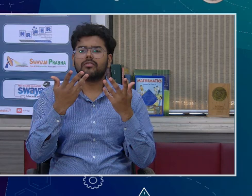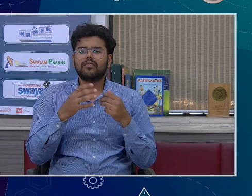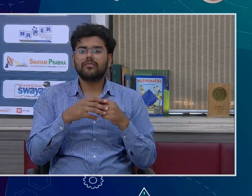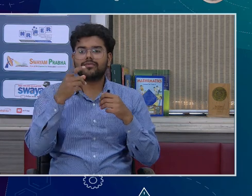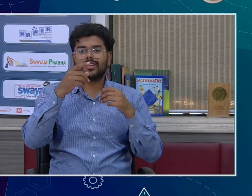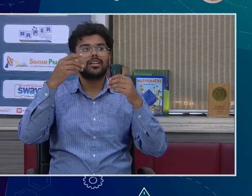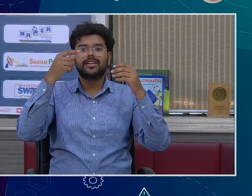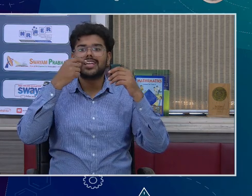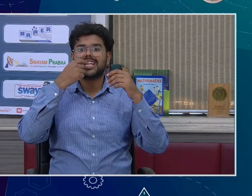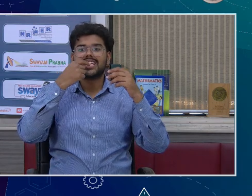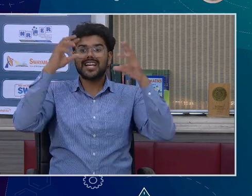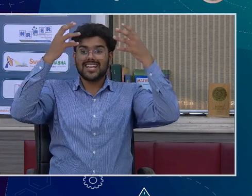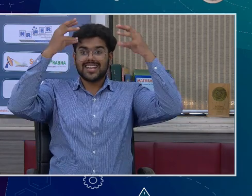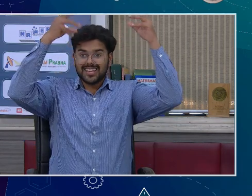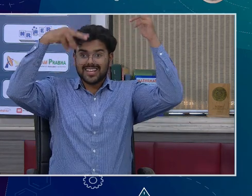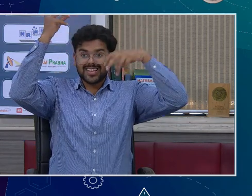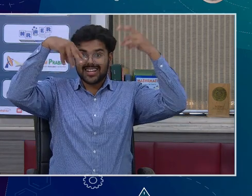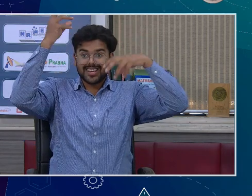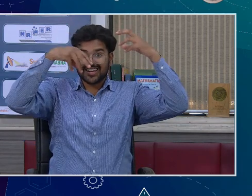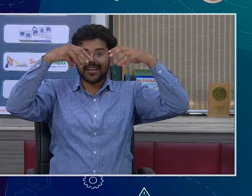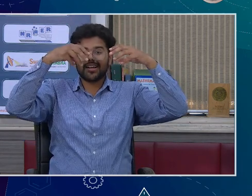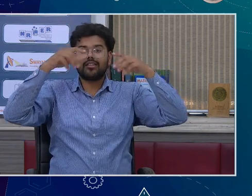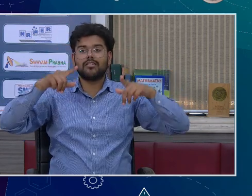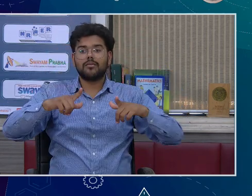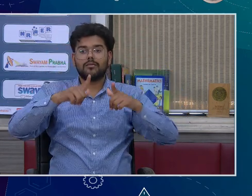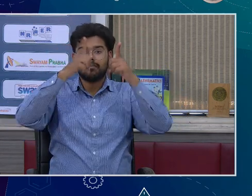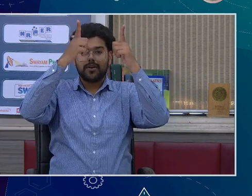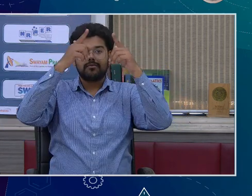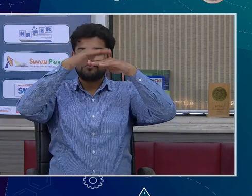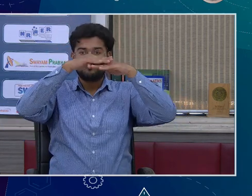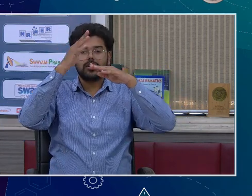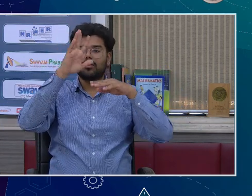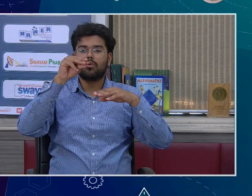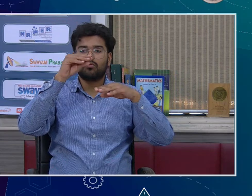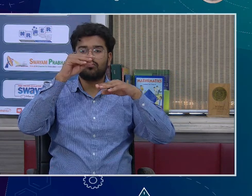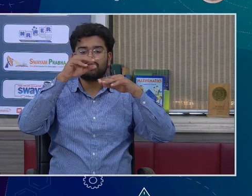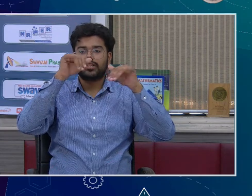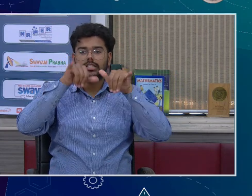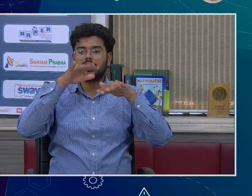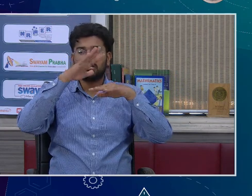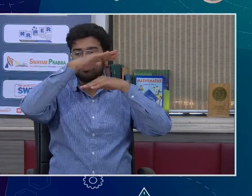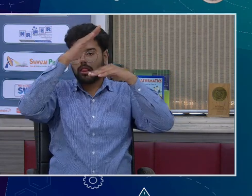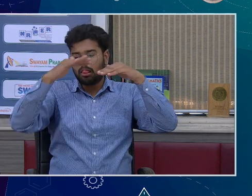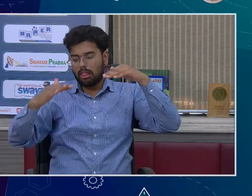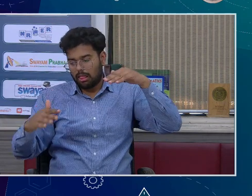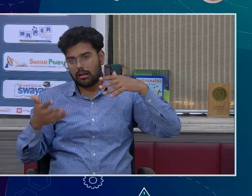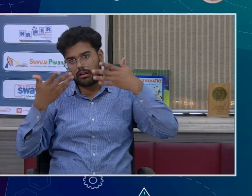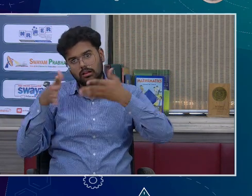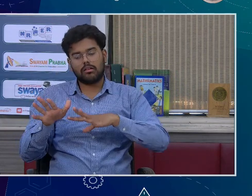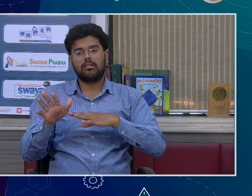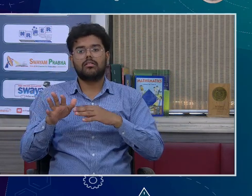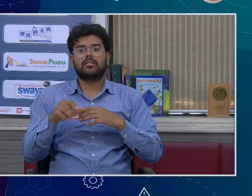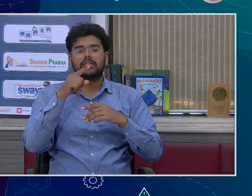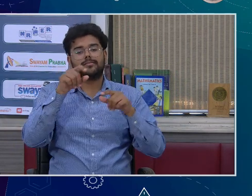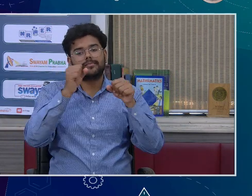those leaves, it just falls down. To ped ko bhi thand nahi lagta. इसीलिए भगवान ने इनको इस तरह के नीडल की तरह बनाया है